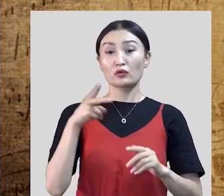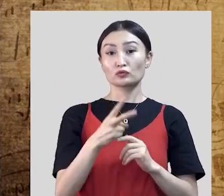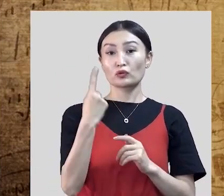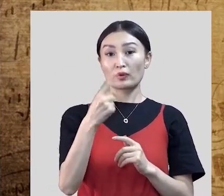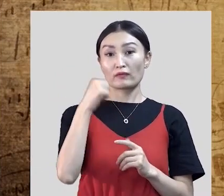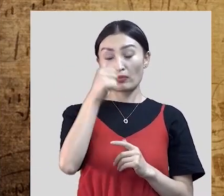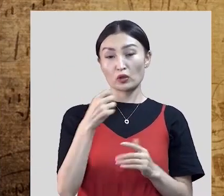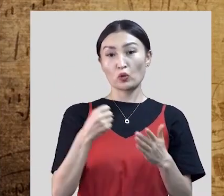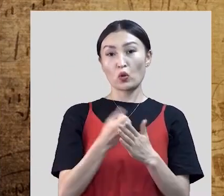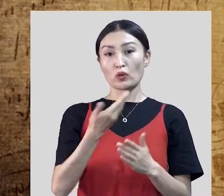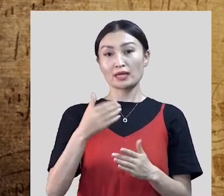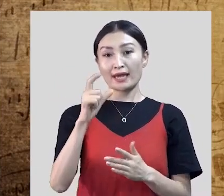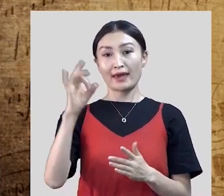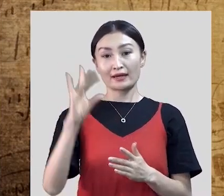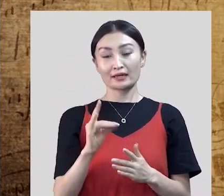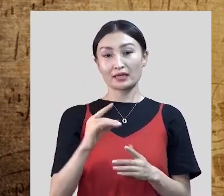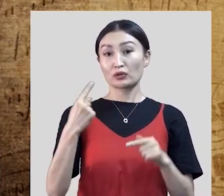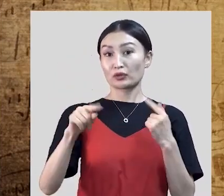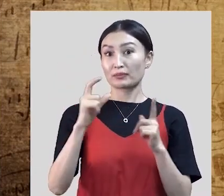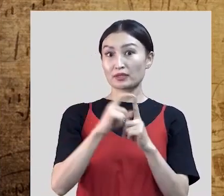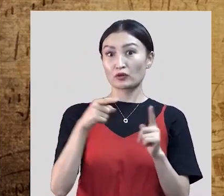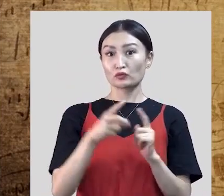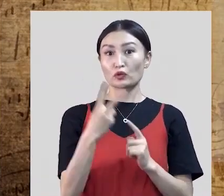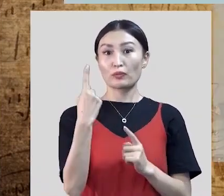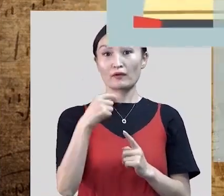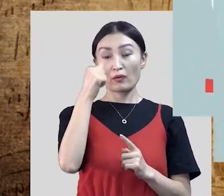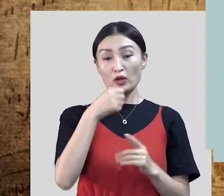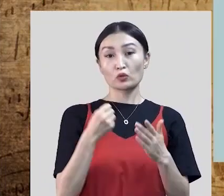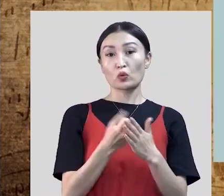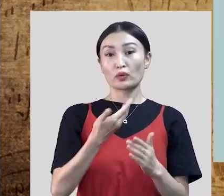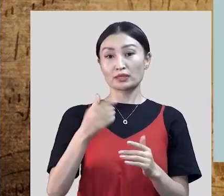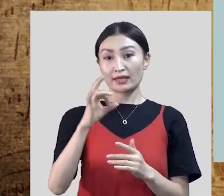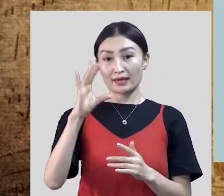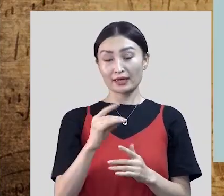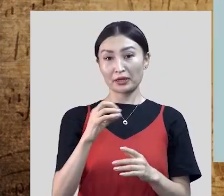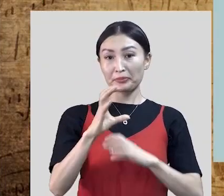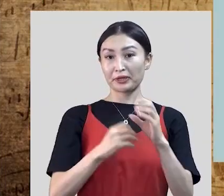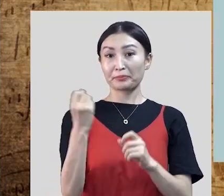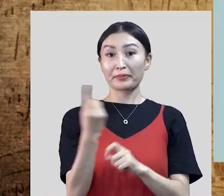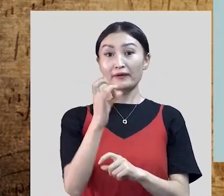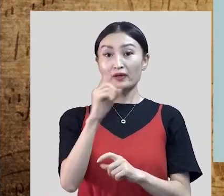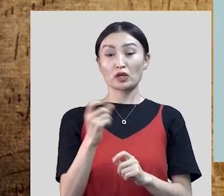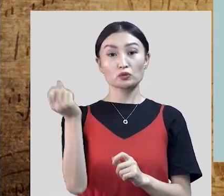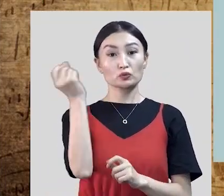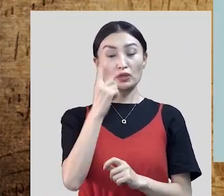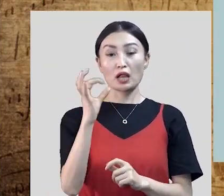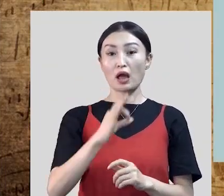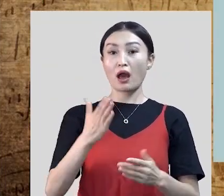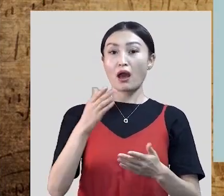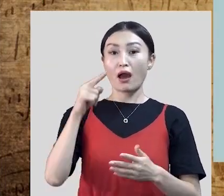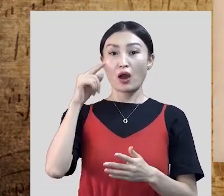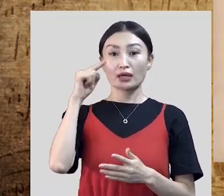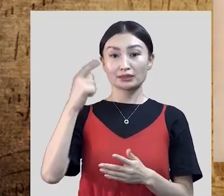201 году до нашей эры. Иными словами, в 201 году до нашей эры мир первый раз узнал о существовании народа